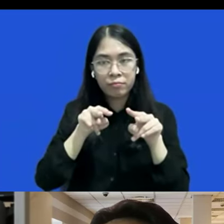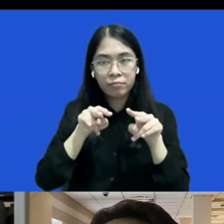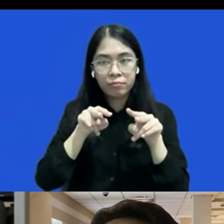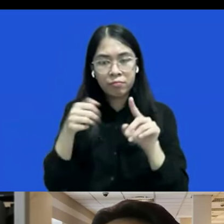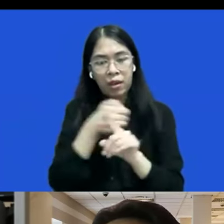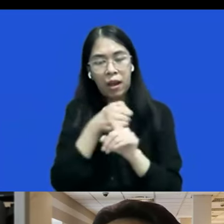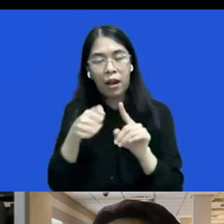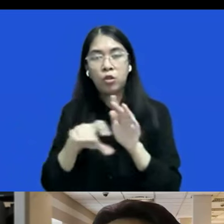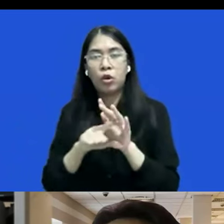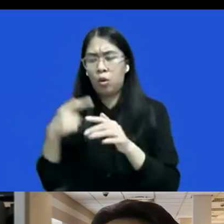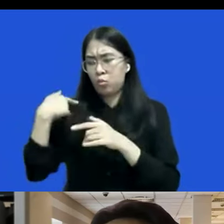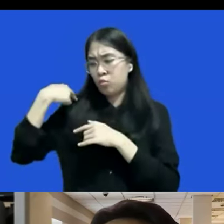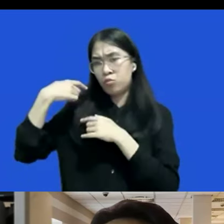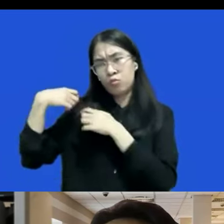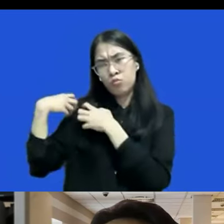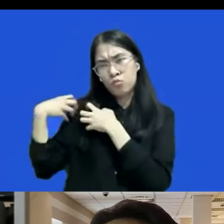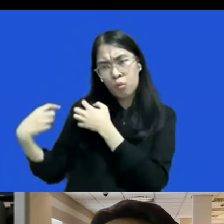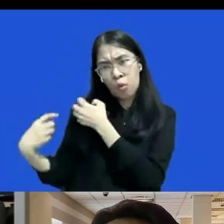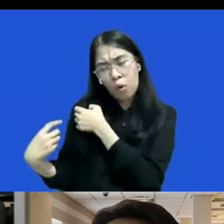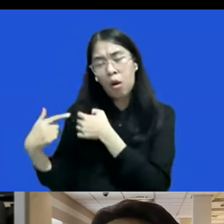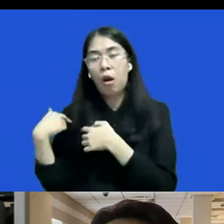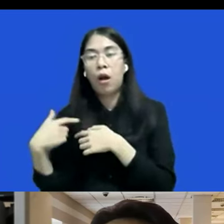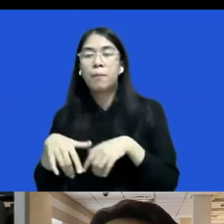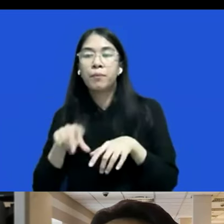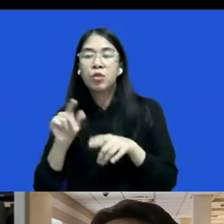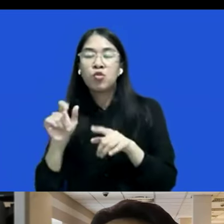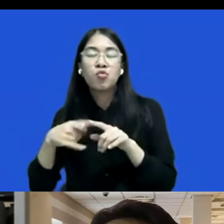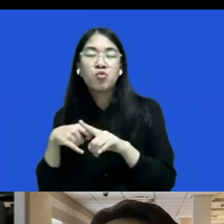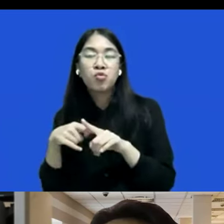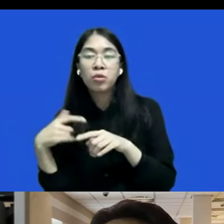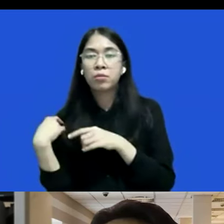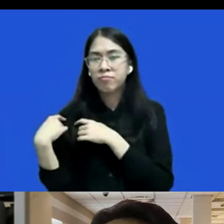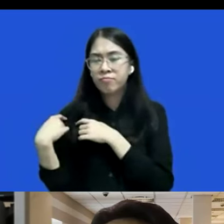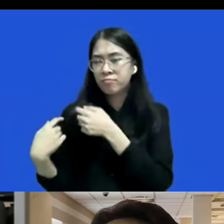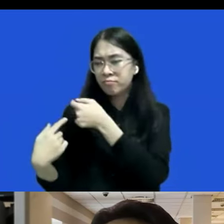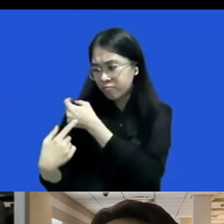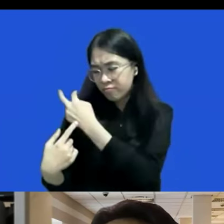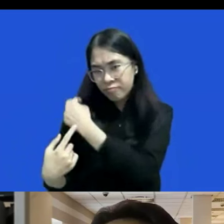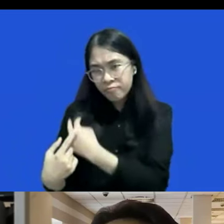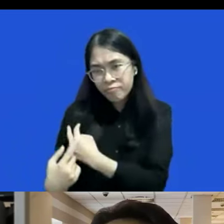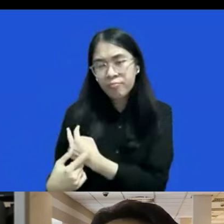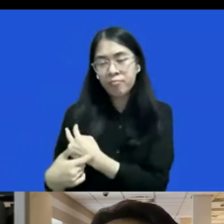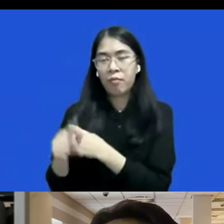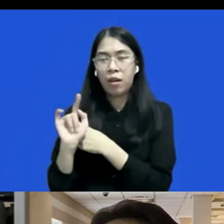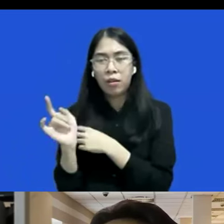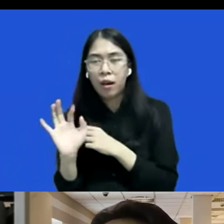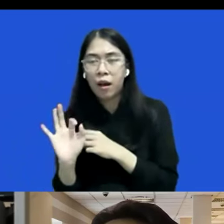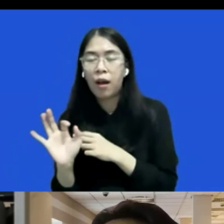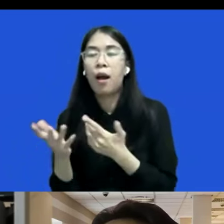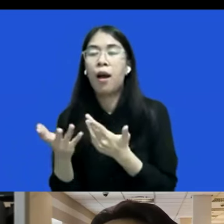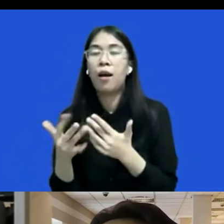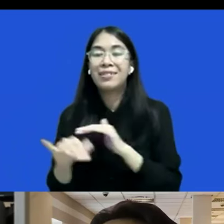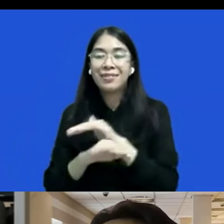Penganiayaan, misalnya saya ada luka, standar minimumnya apa ya? Rujuk saya untuk diperiksa apakah ada sisa bekas luka atau tidak. Jadi standar minimumnya itu